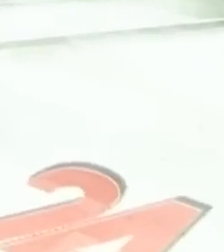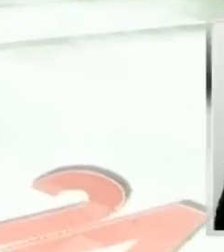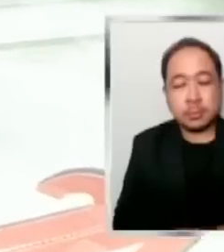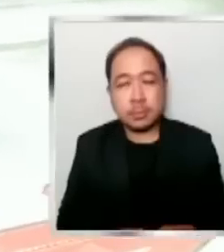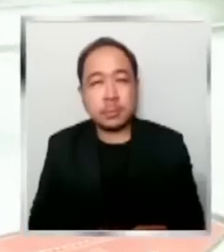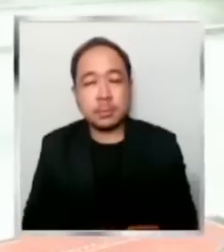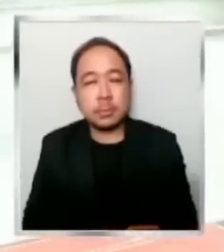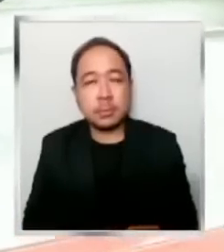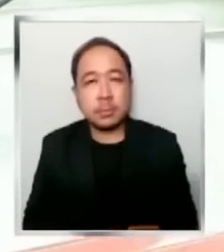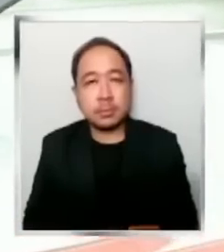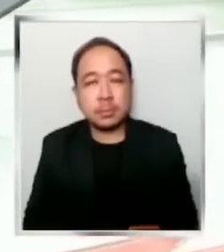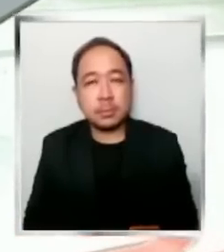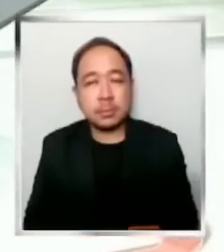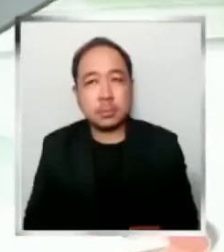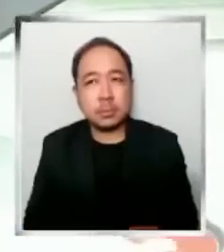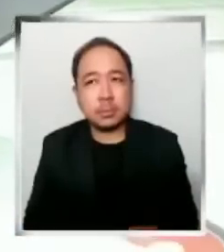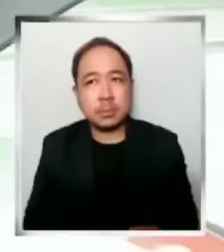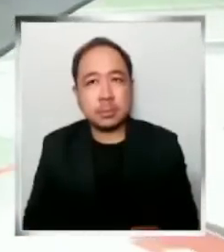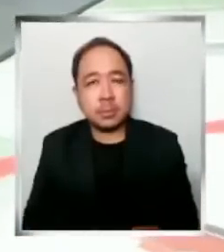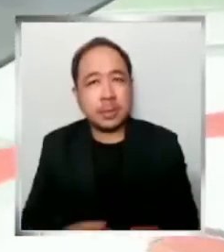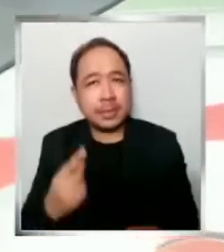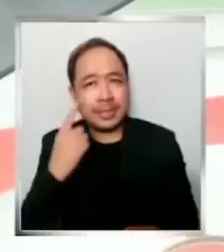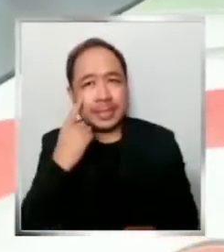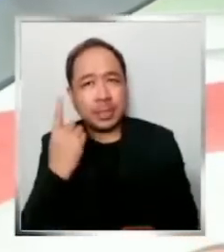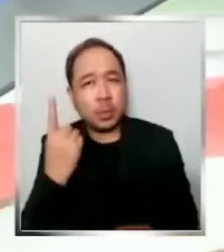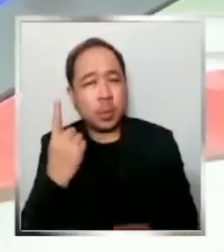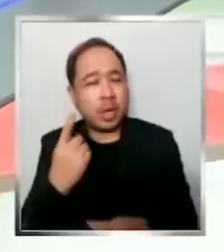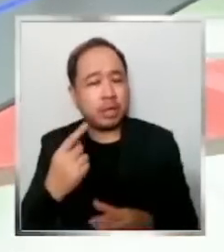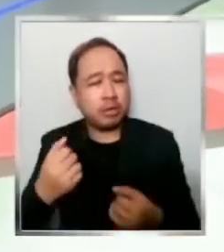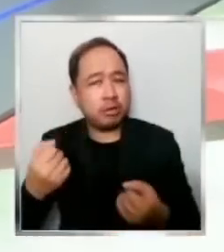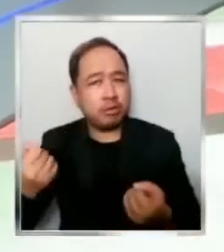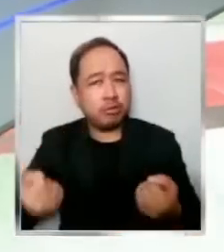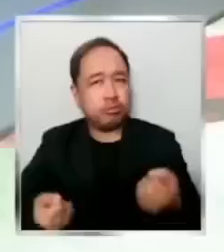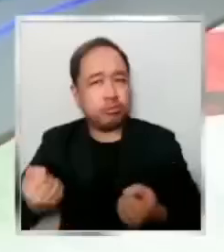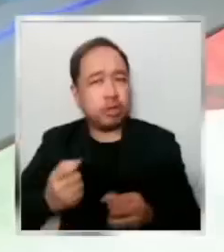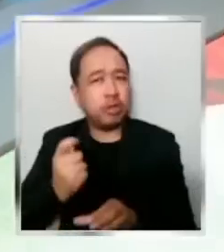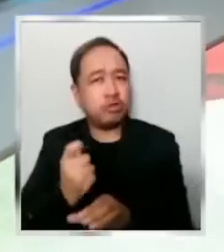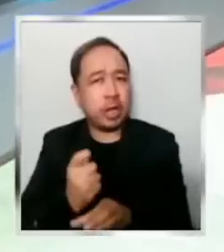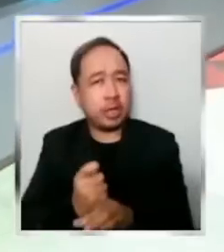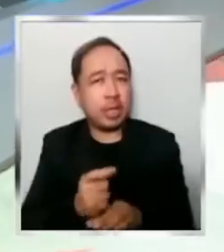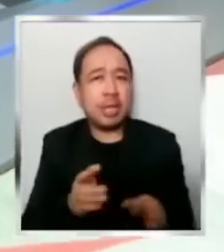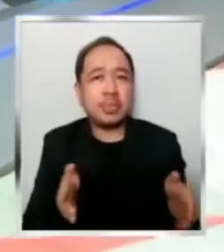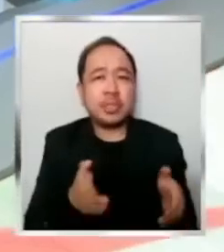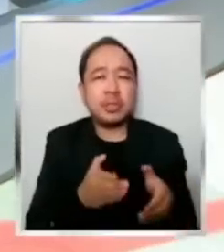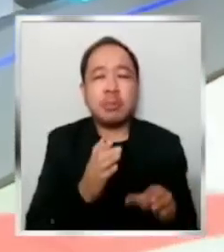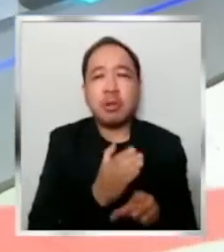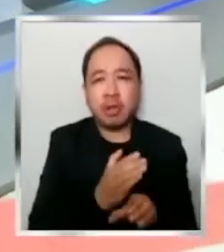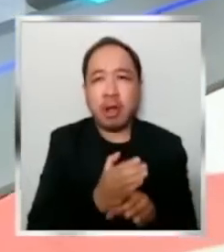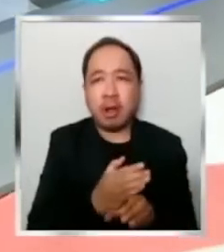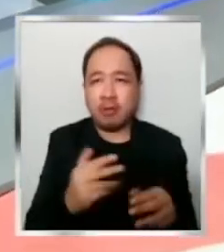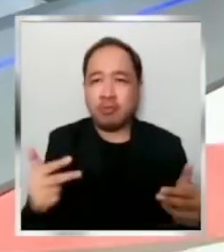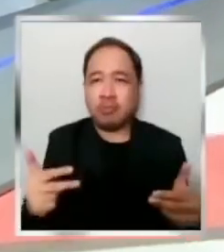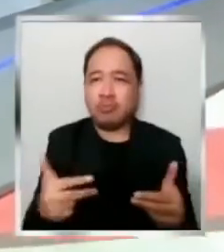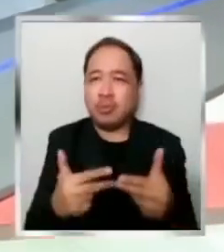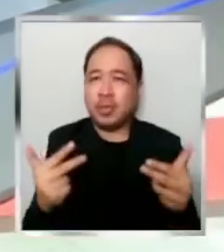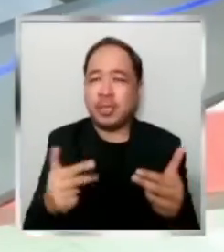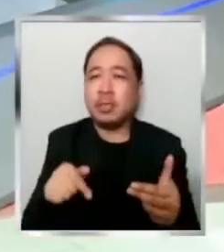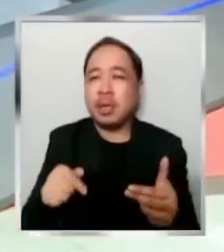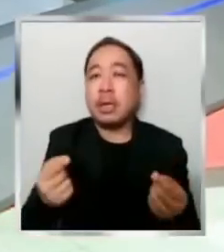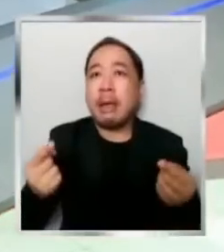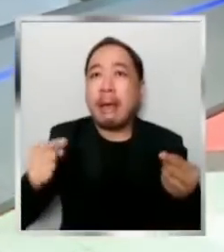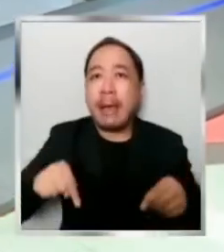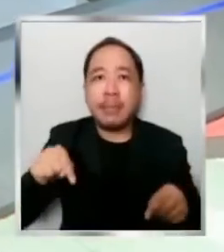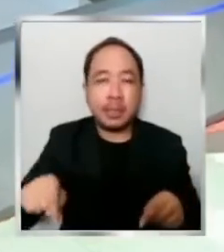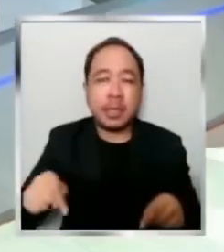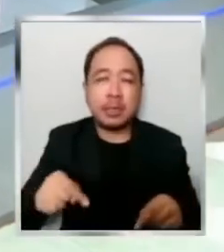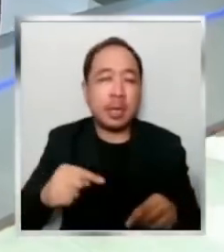Nabuhal ang truck laban sa isang maliit na kotse. Yan ang nangyaring aksidente sa Parañaque. Pero matapos mabangga at